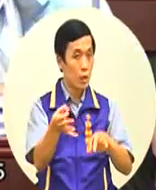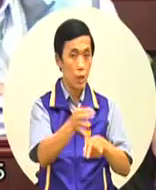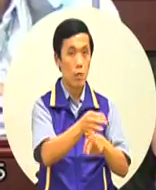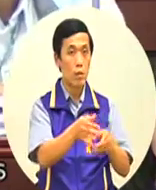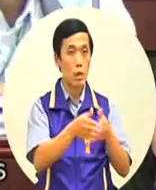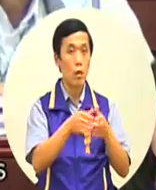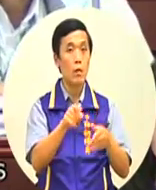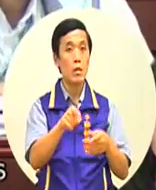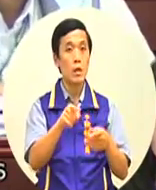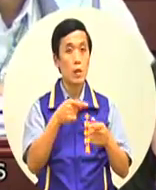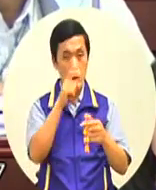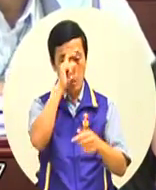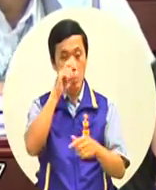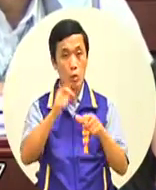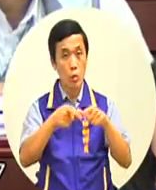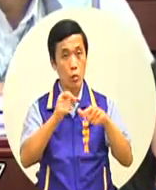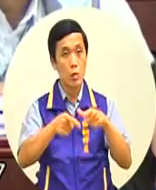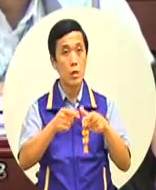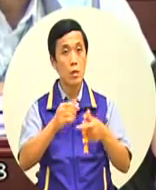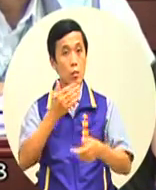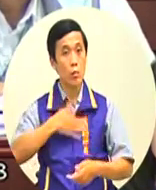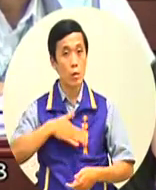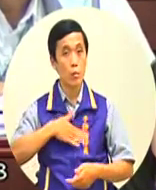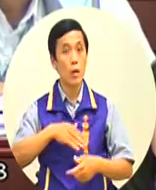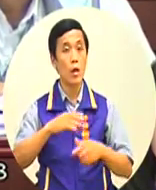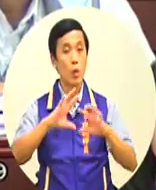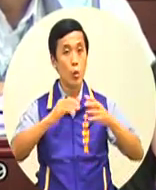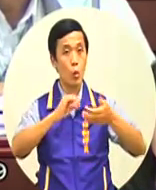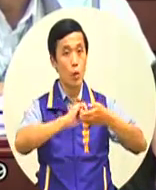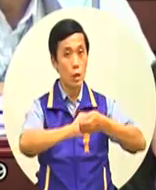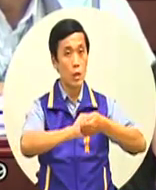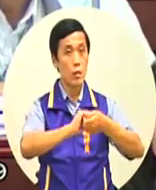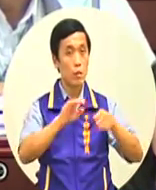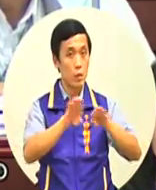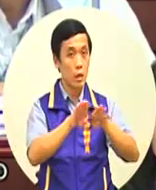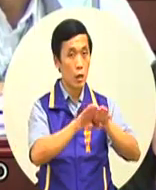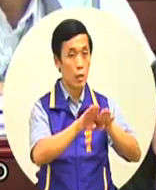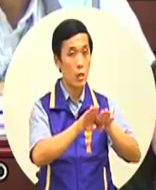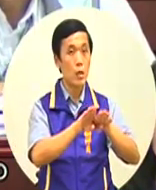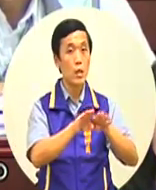业者也能够理解，国定假日的权益所有的工读生一样要享有。